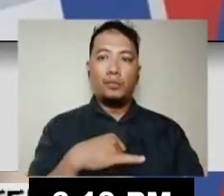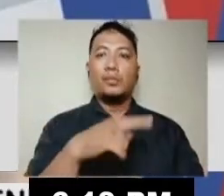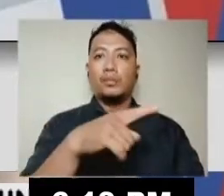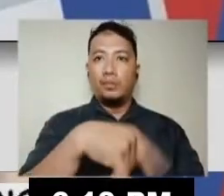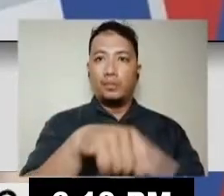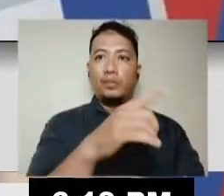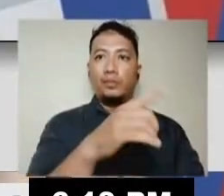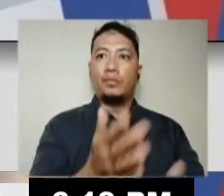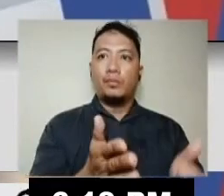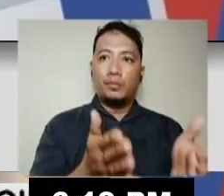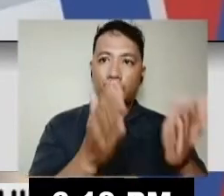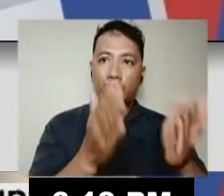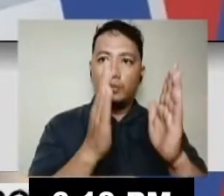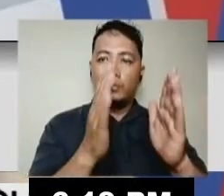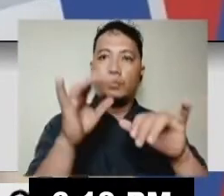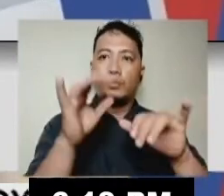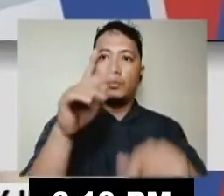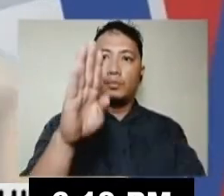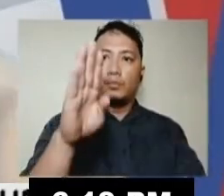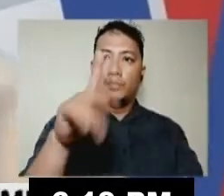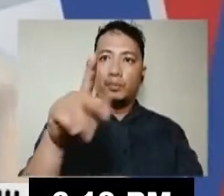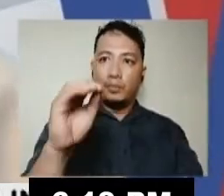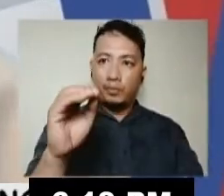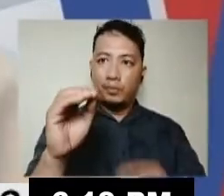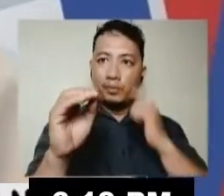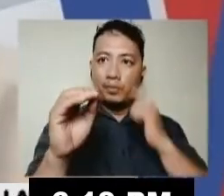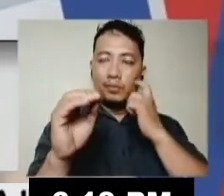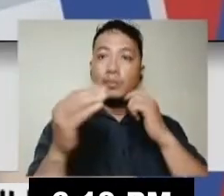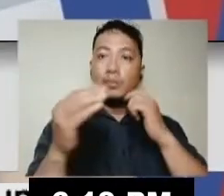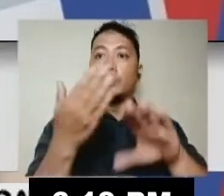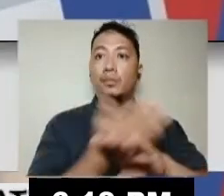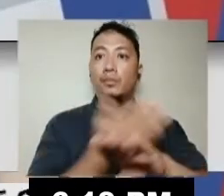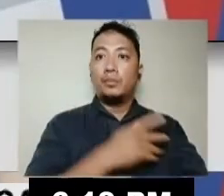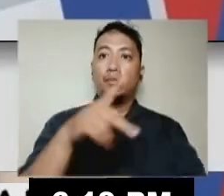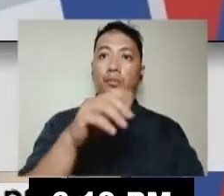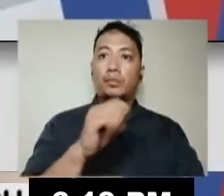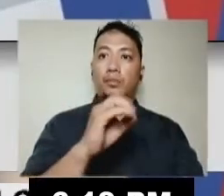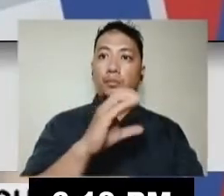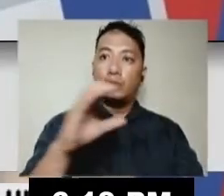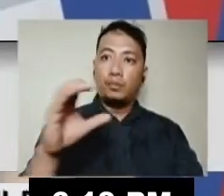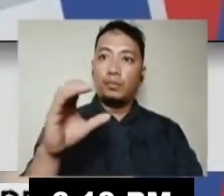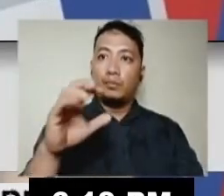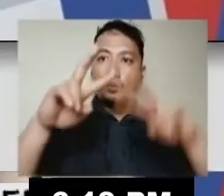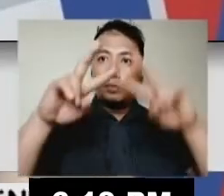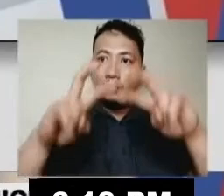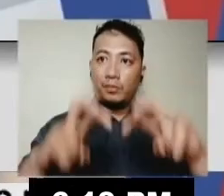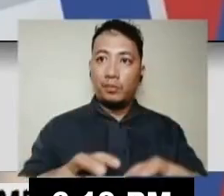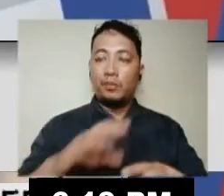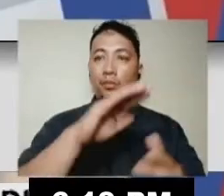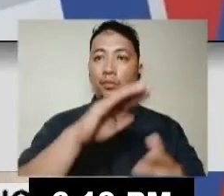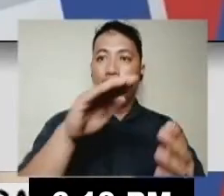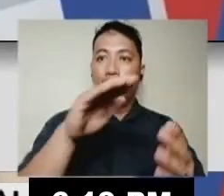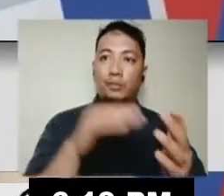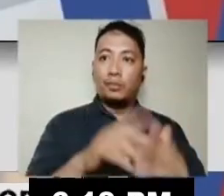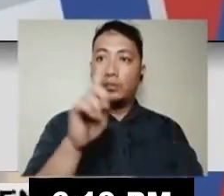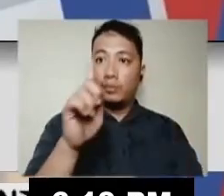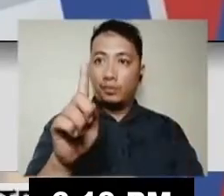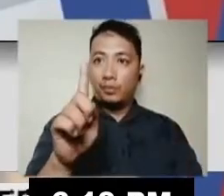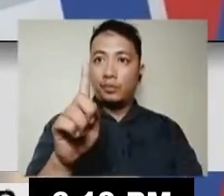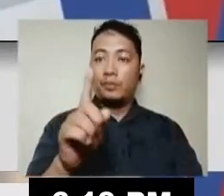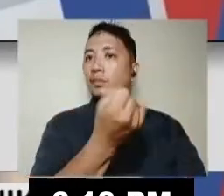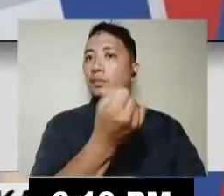BPO. And before the PAOK raided Central One, ilang beses po